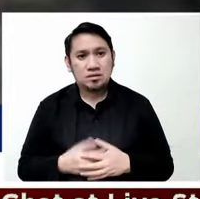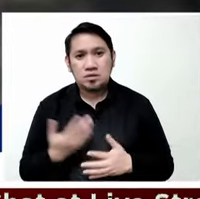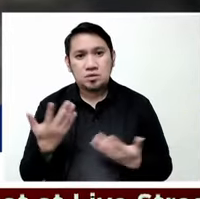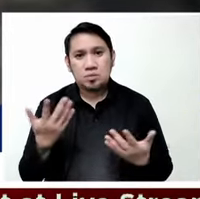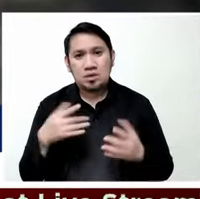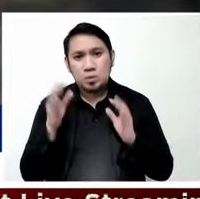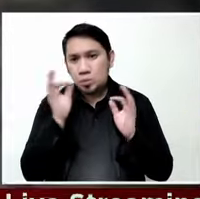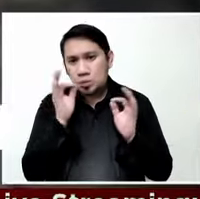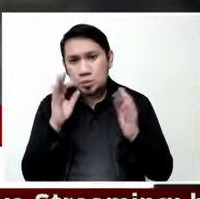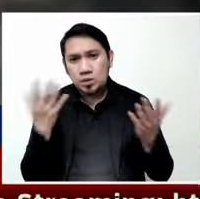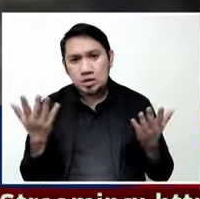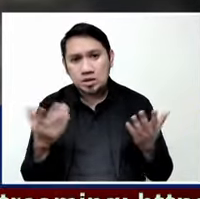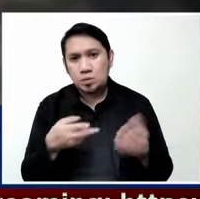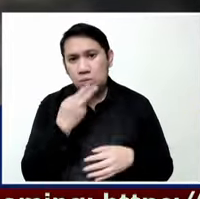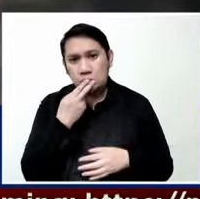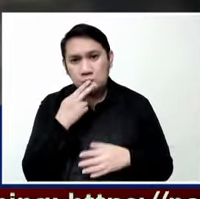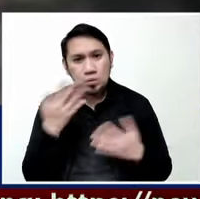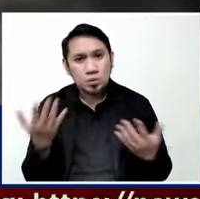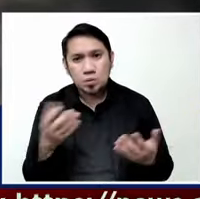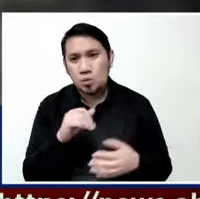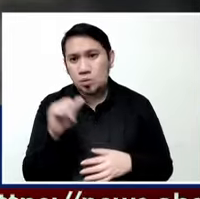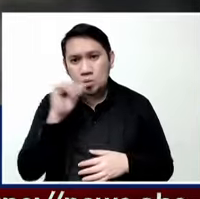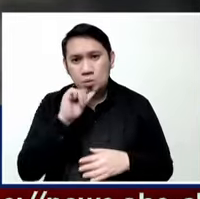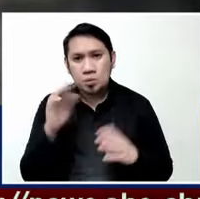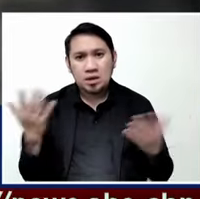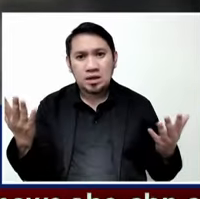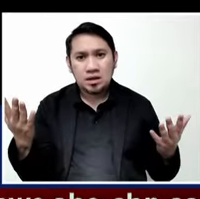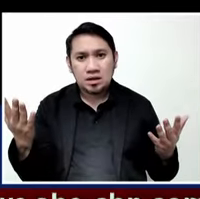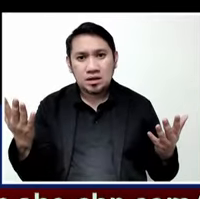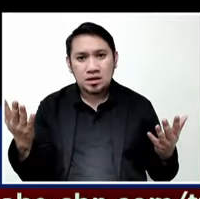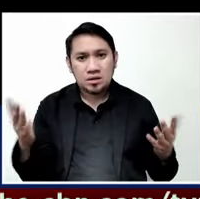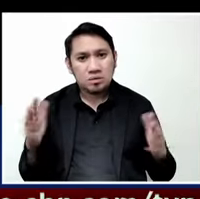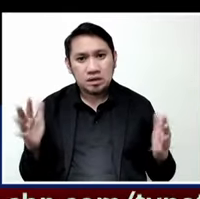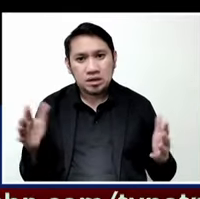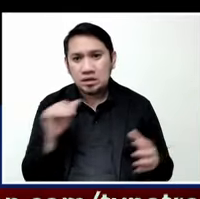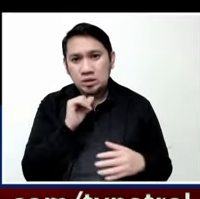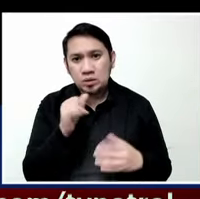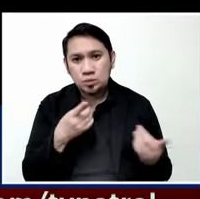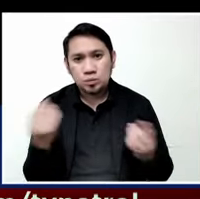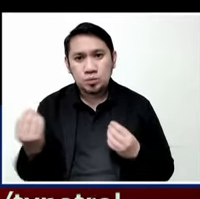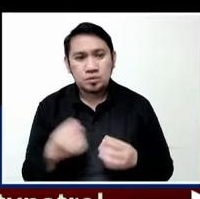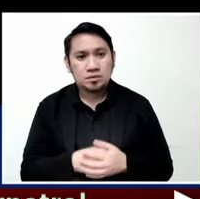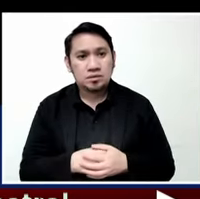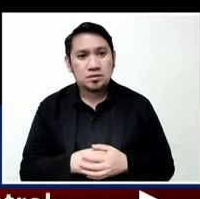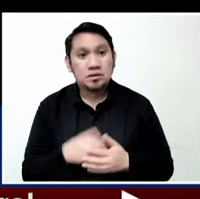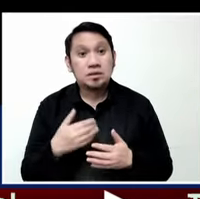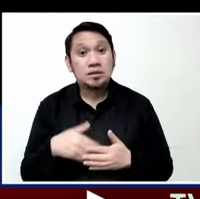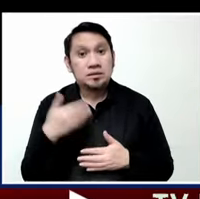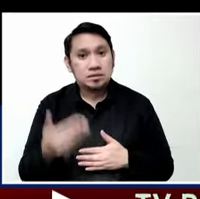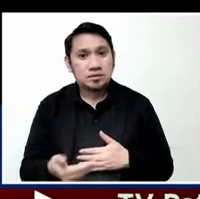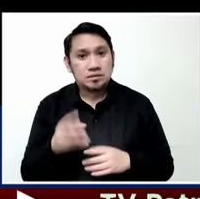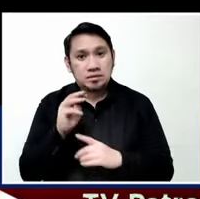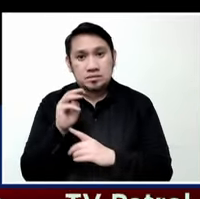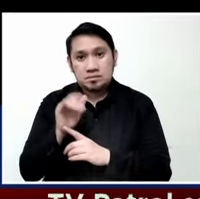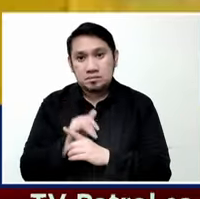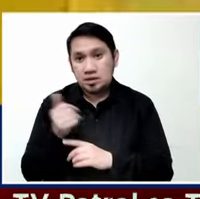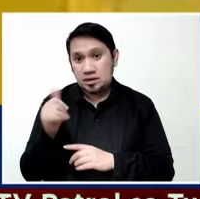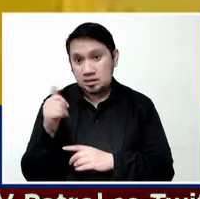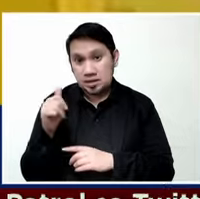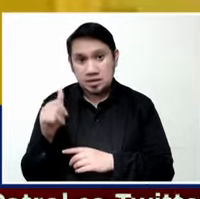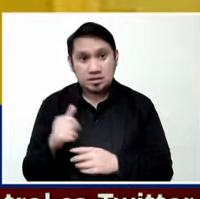bisyo. Hindi paninigarilyo, pag-iinom. Ay, naku, wala. Nasundan ito noong May 10 ng alas 7 ng